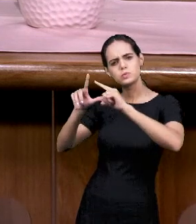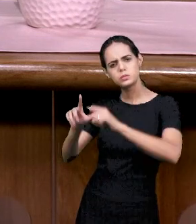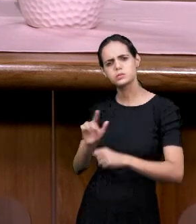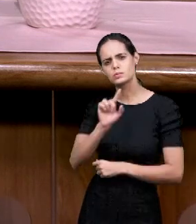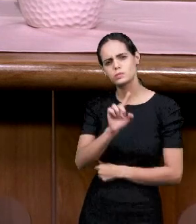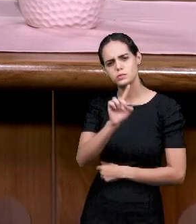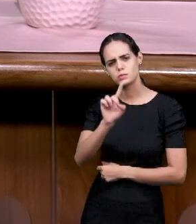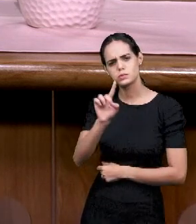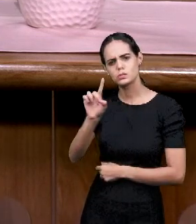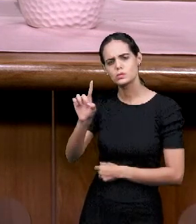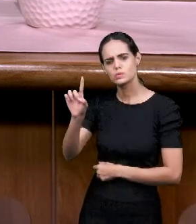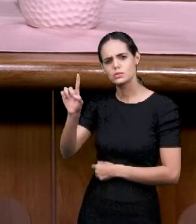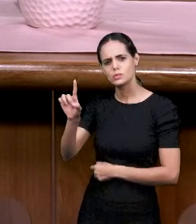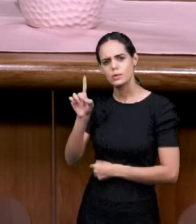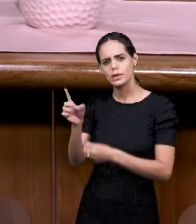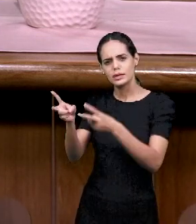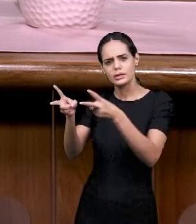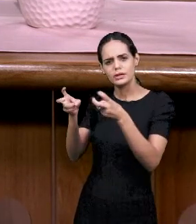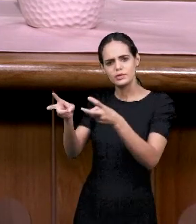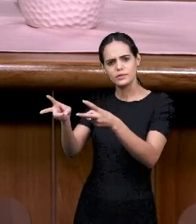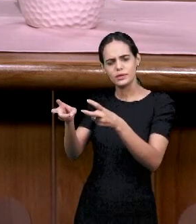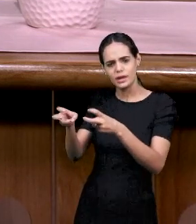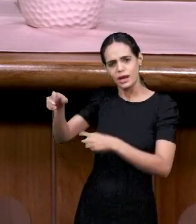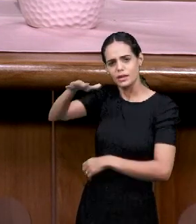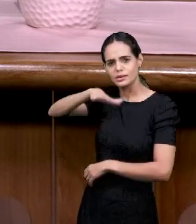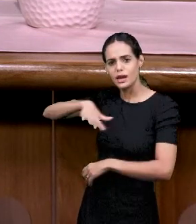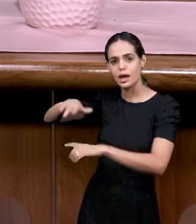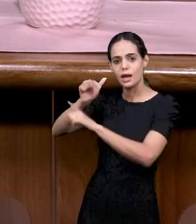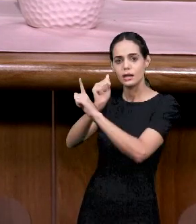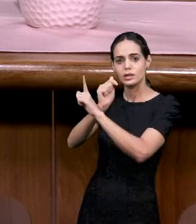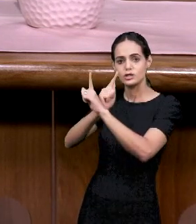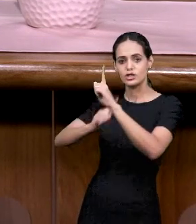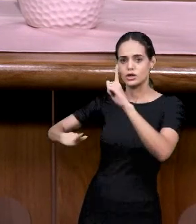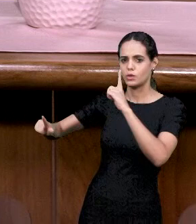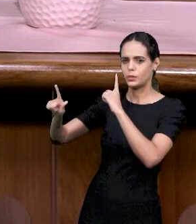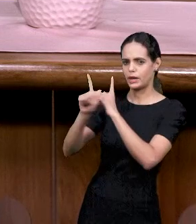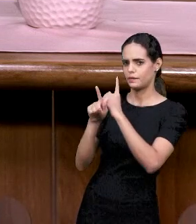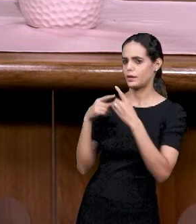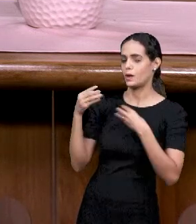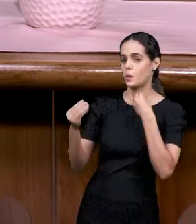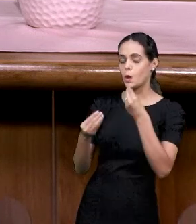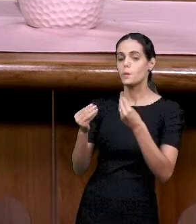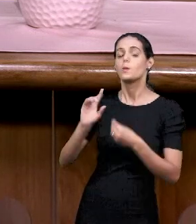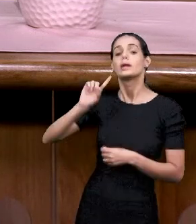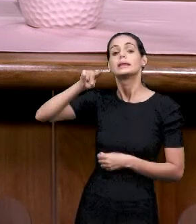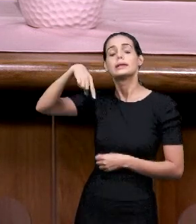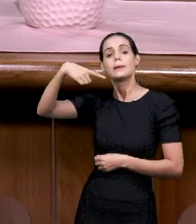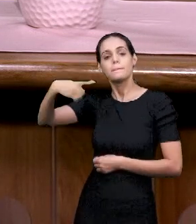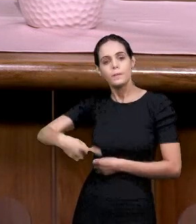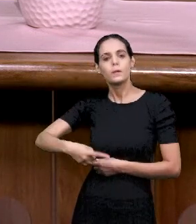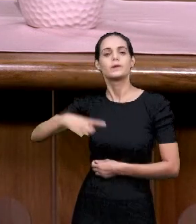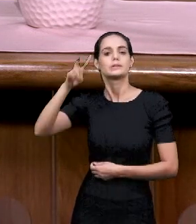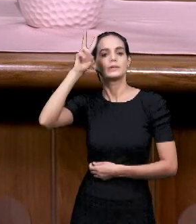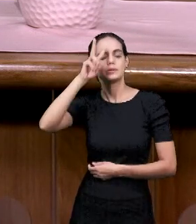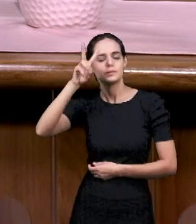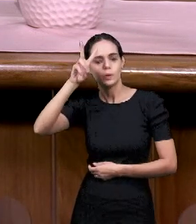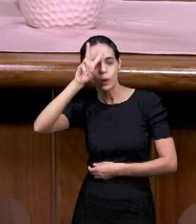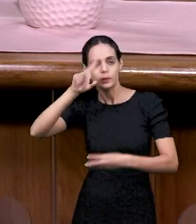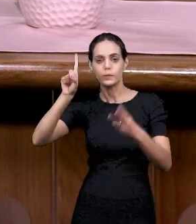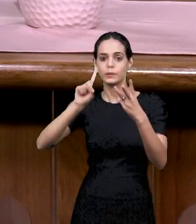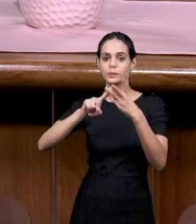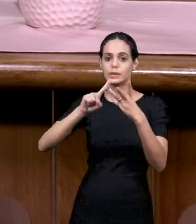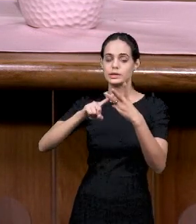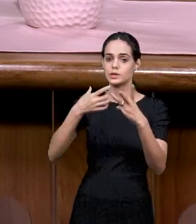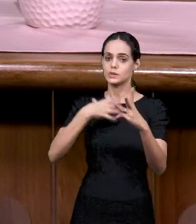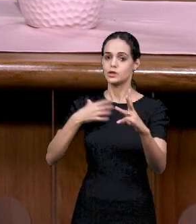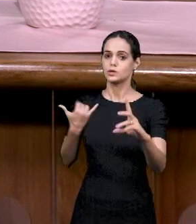identifier da foule l'endroit, dentro do cenário la manière, dans le geográfico. scénario Nós géographique. Et iremos après, apresentar o nous cenário allons histórico présenter e le depois o scénario cenário historique et profético. enfin le Nesta